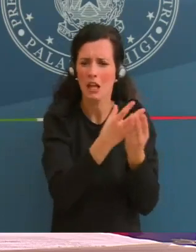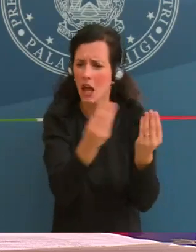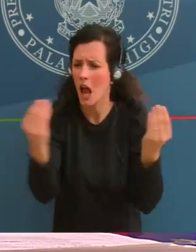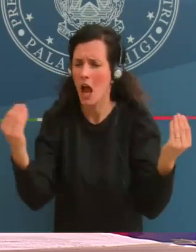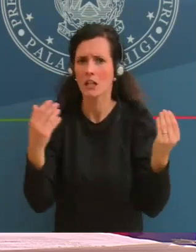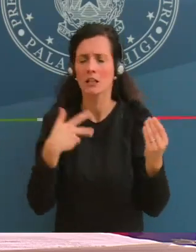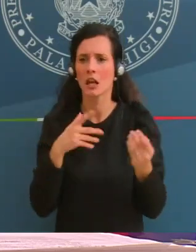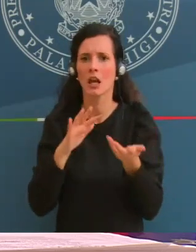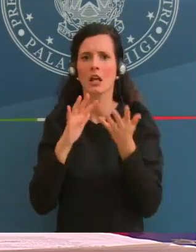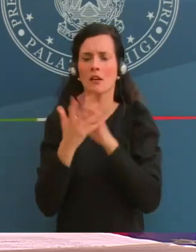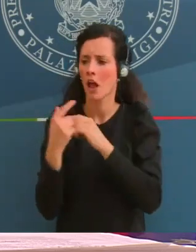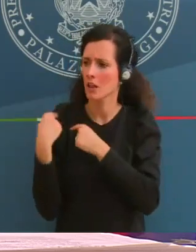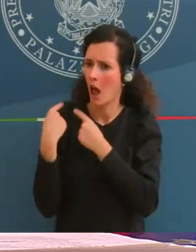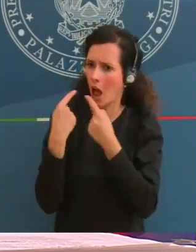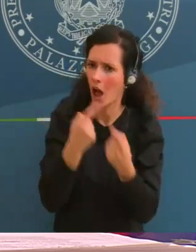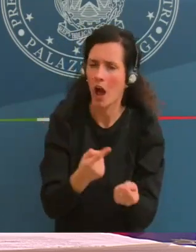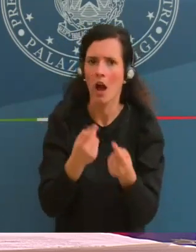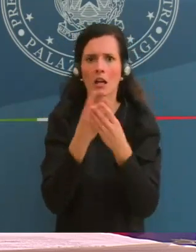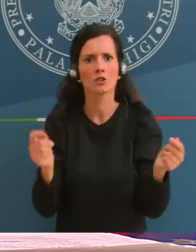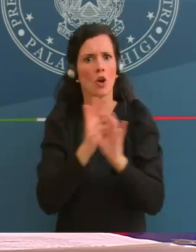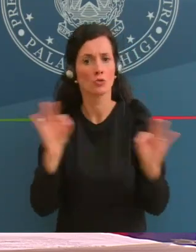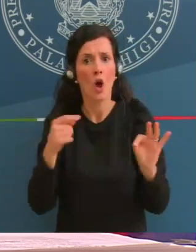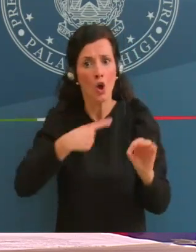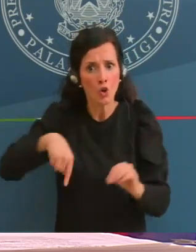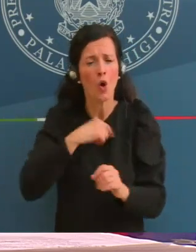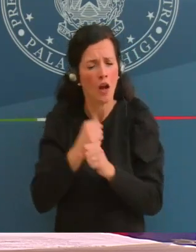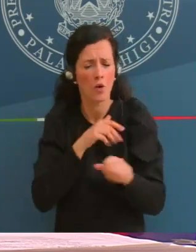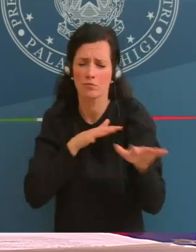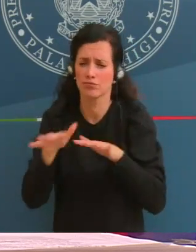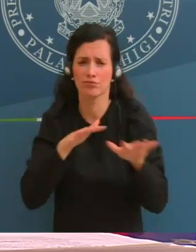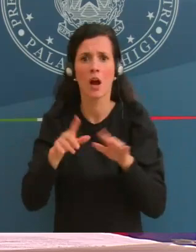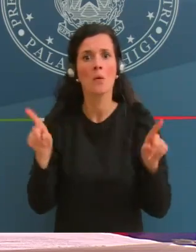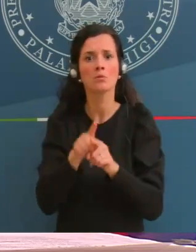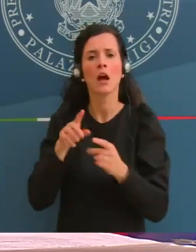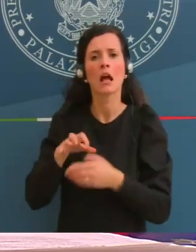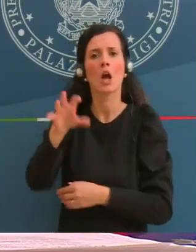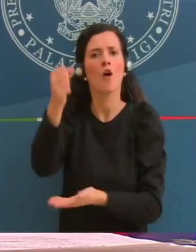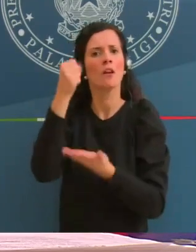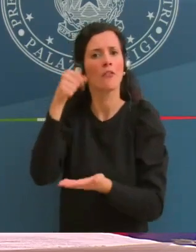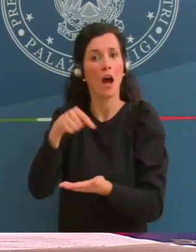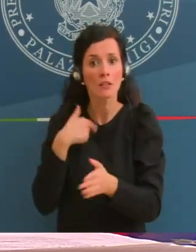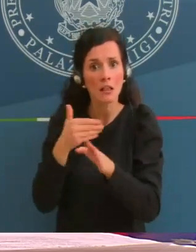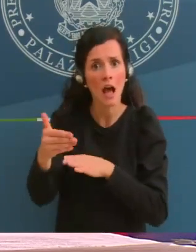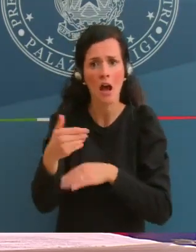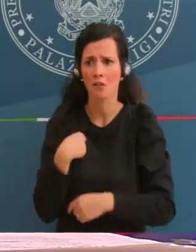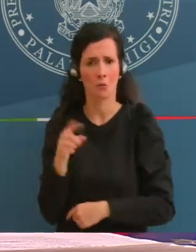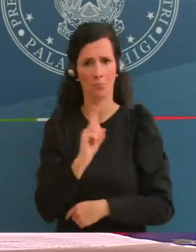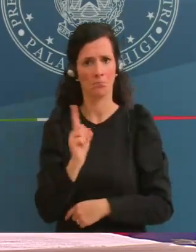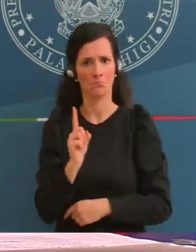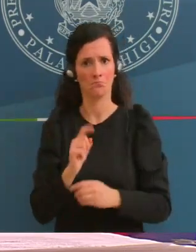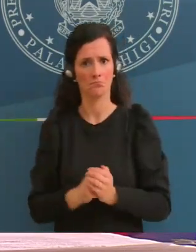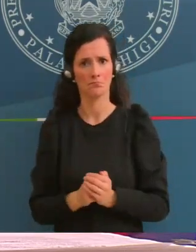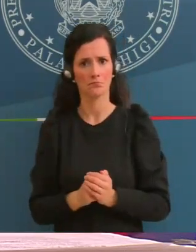giorni vorrei adesso stiamo vedendo probabilmente stiamo fissando per lunedì una